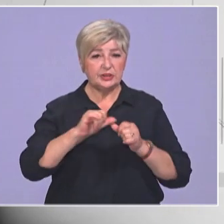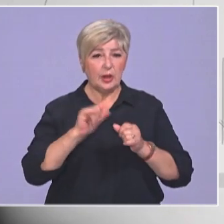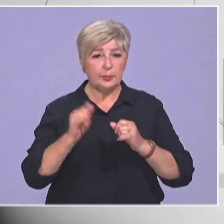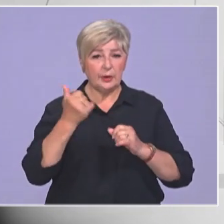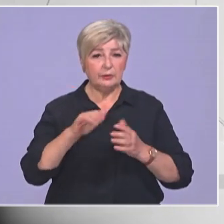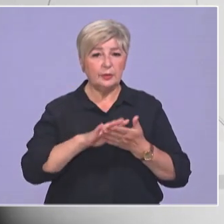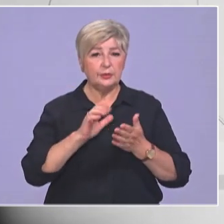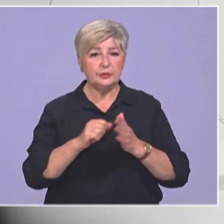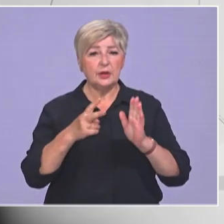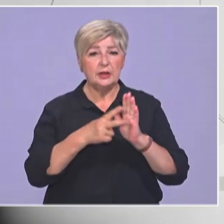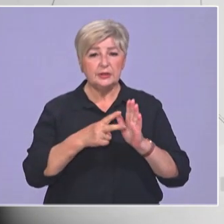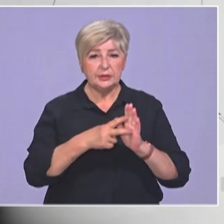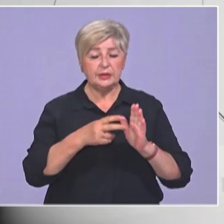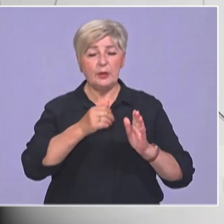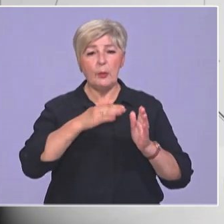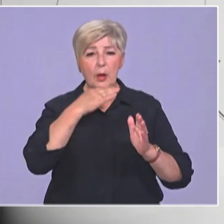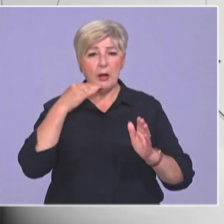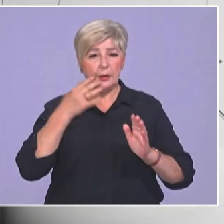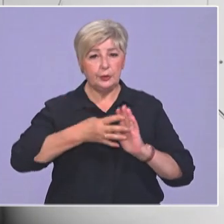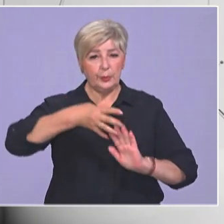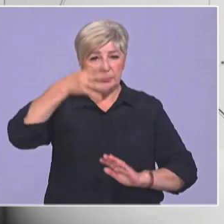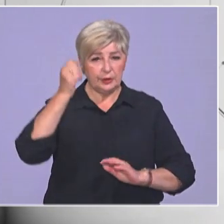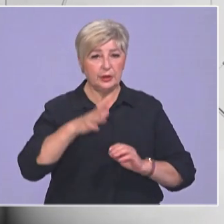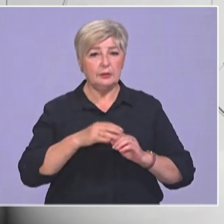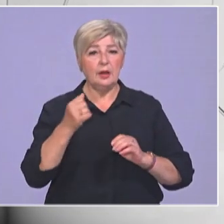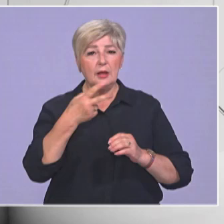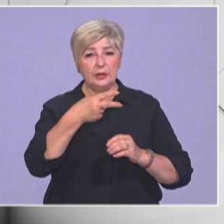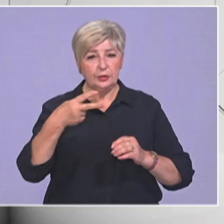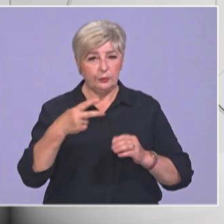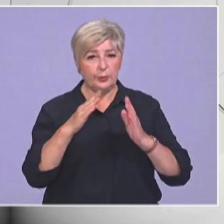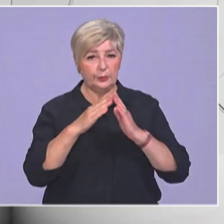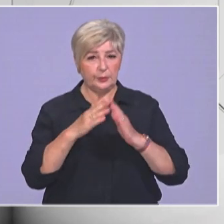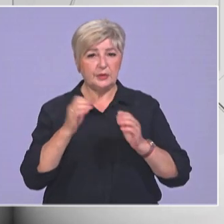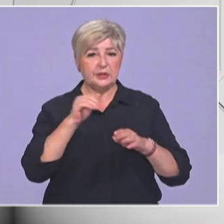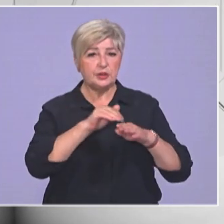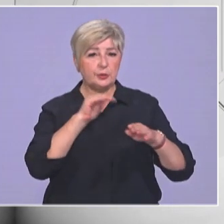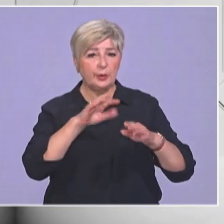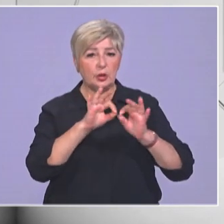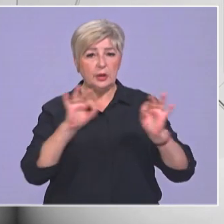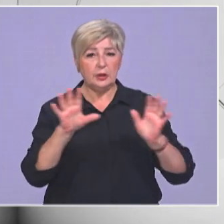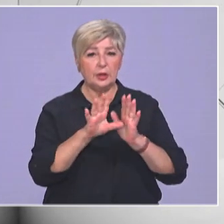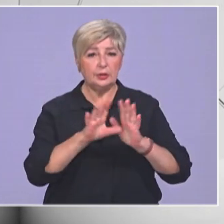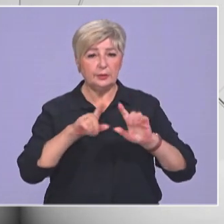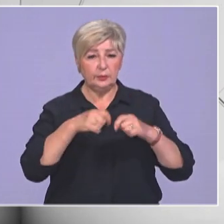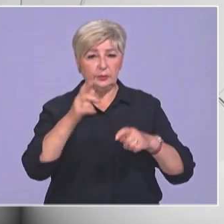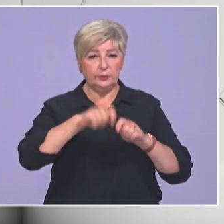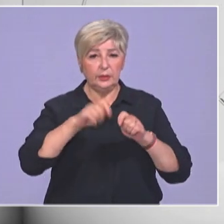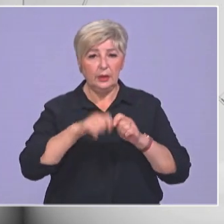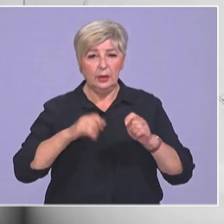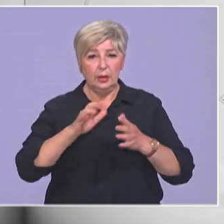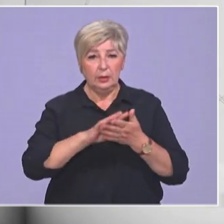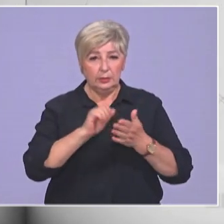7 багатоповерхівок, а ще двоповерховий будинок. Зачепило лінію електропередач. Обстеження уражених територій